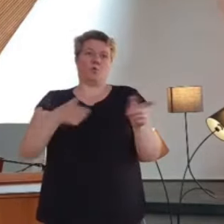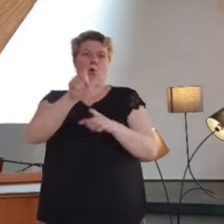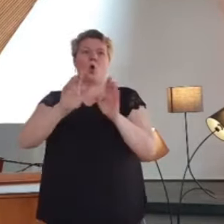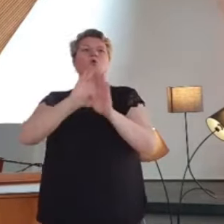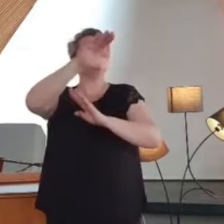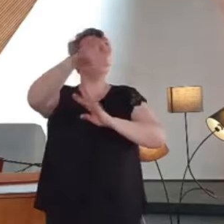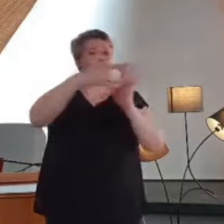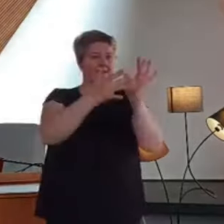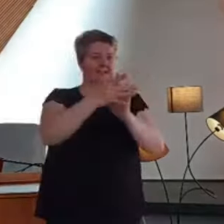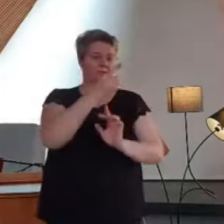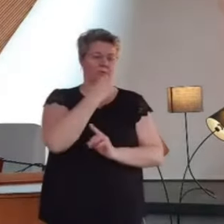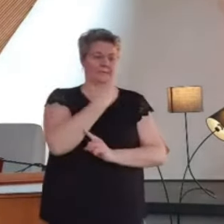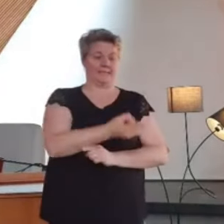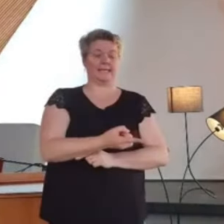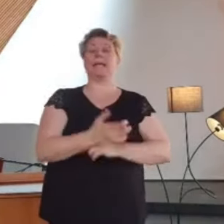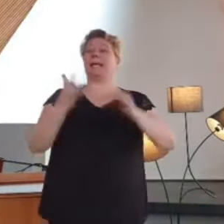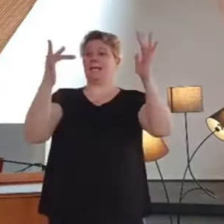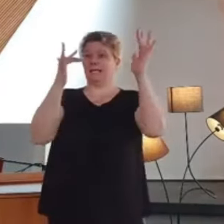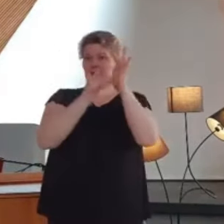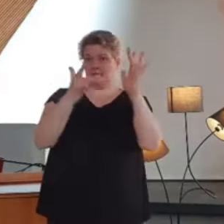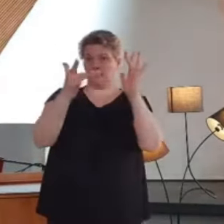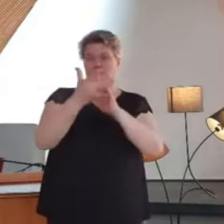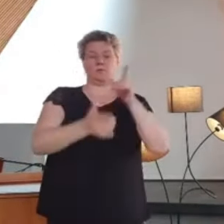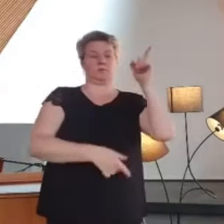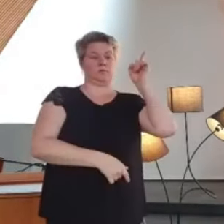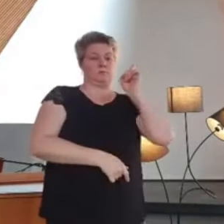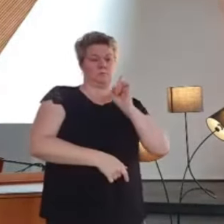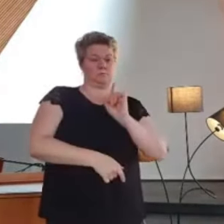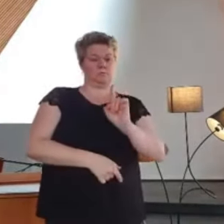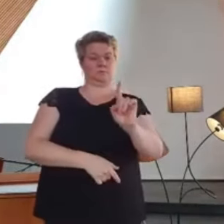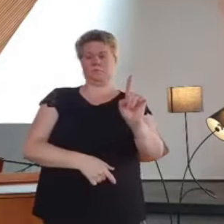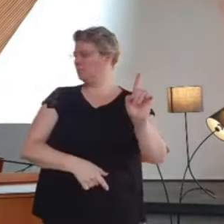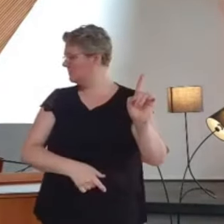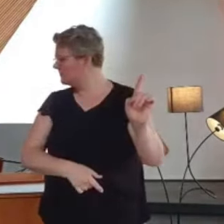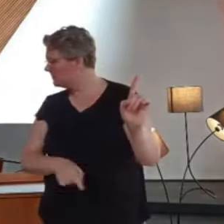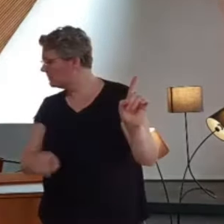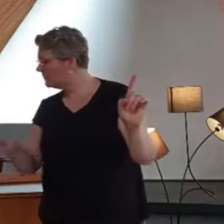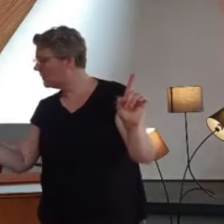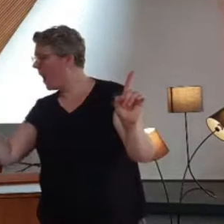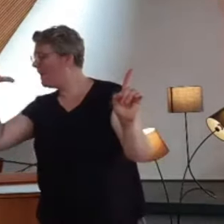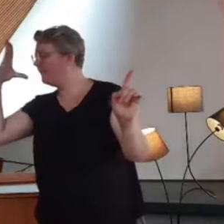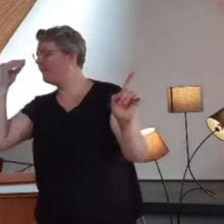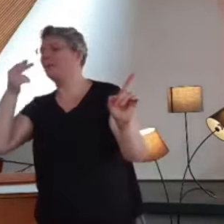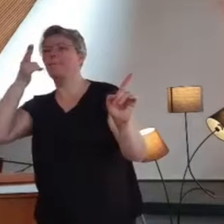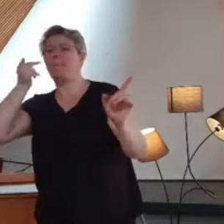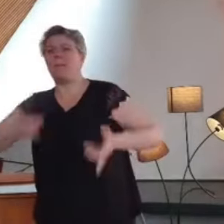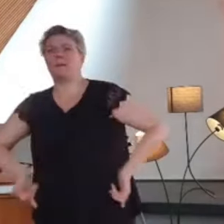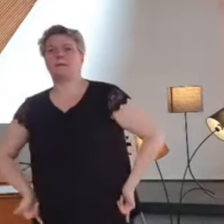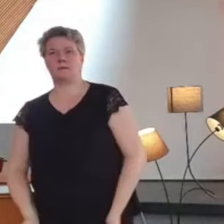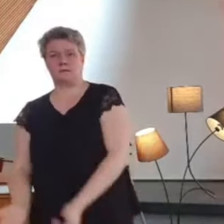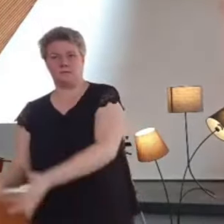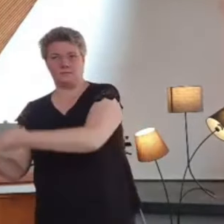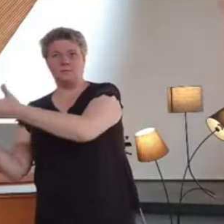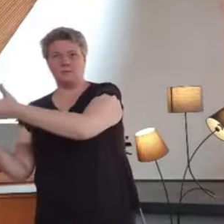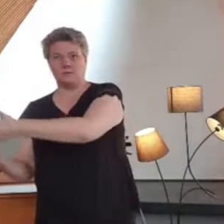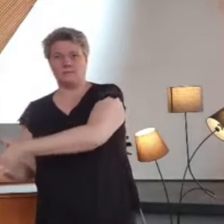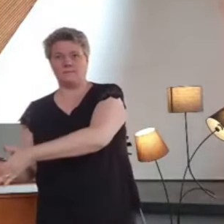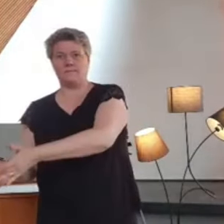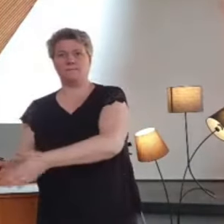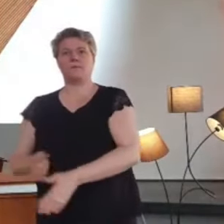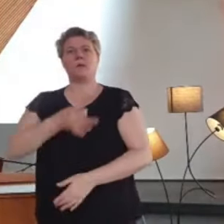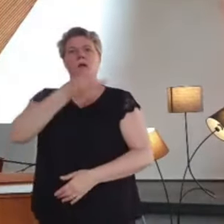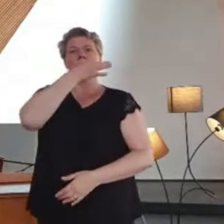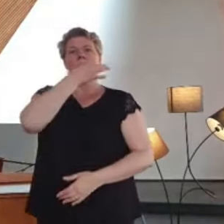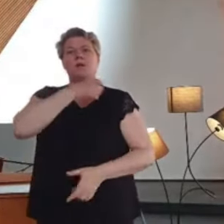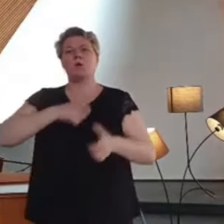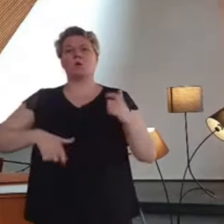gesagt. Jesus ging an einem Mann vorbei und sah, dass der von Geburt an blind war. Da fragten ihn seine